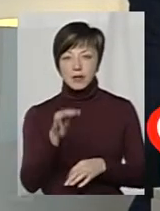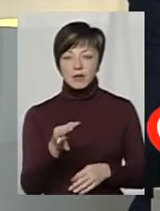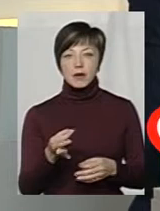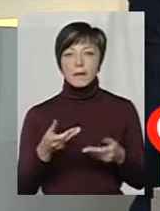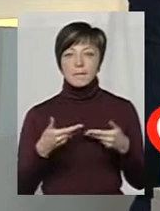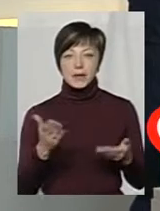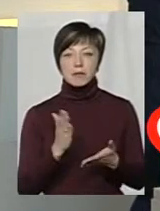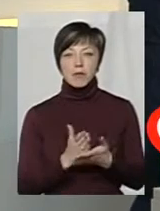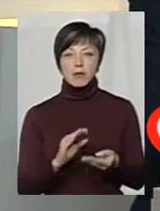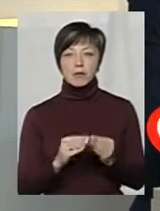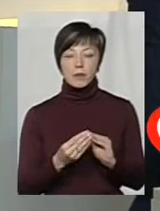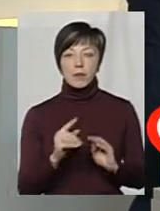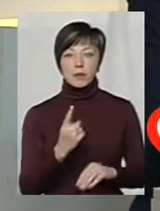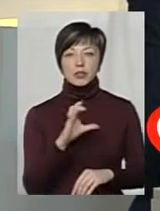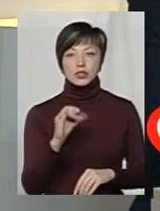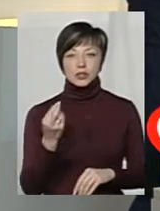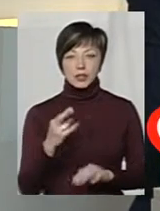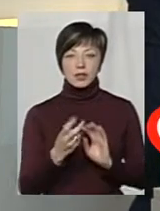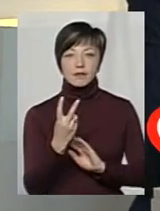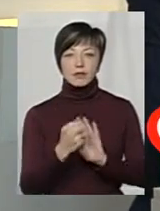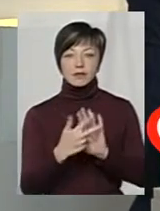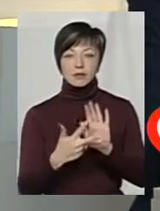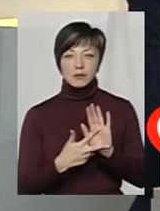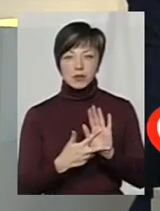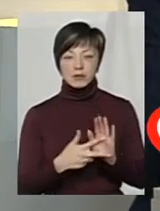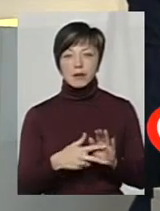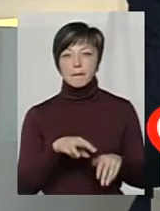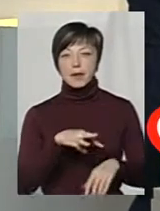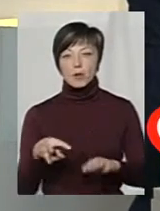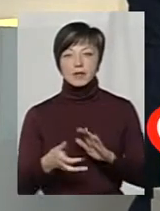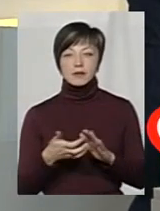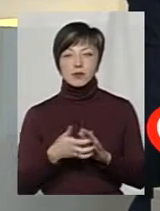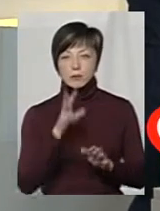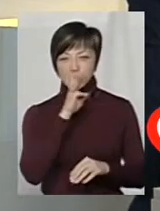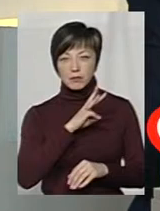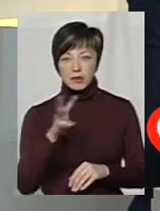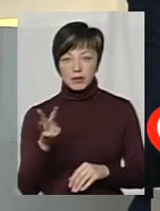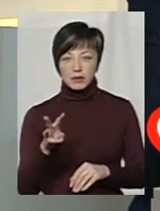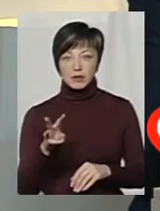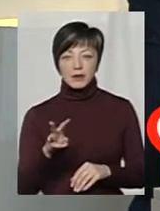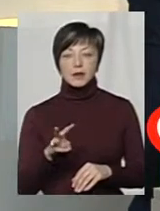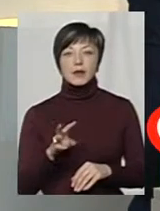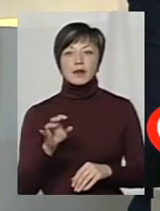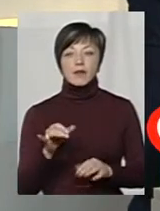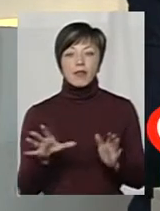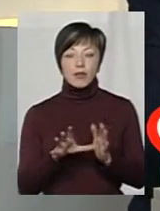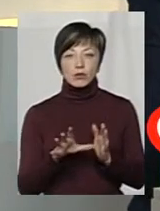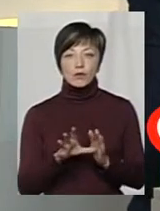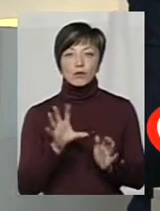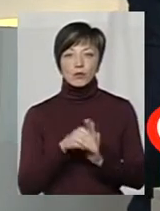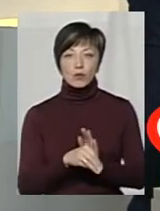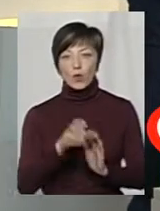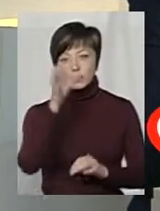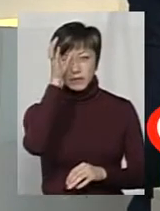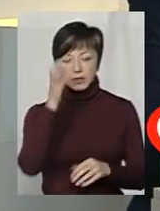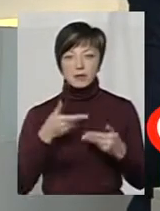мали проблему. На 1 січня мали 218,7 мільйона дефіциту по заробітній платі на ренціях. В тому числі по